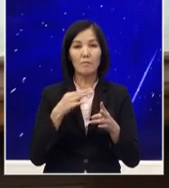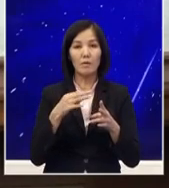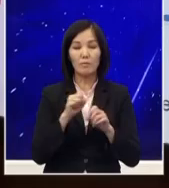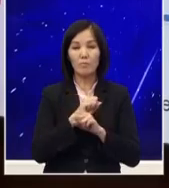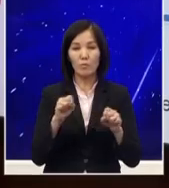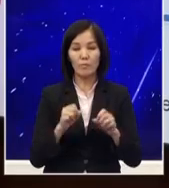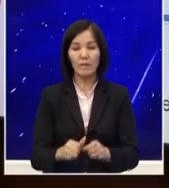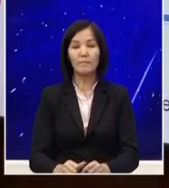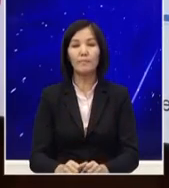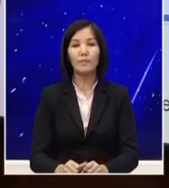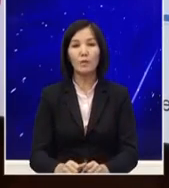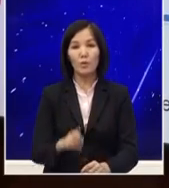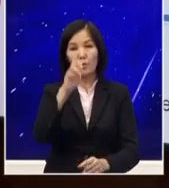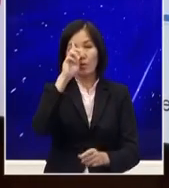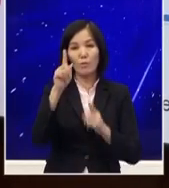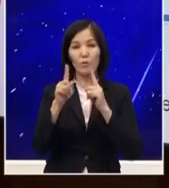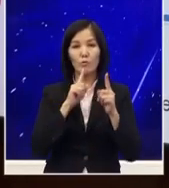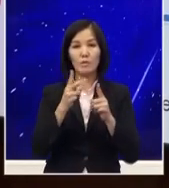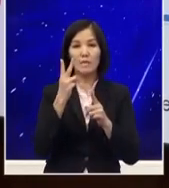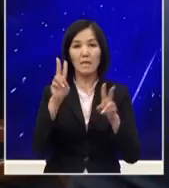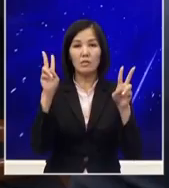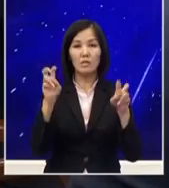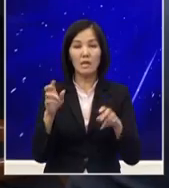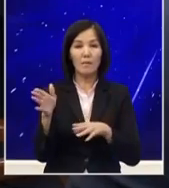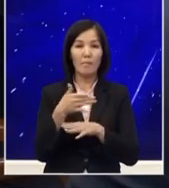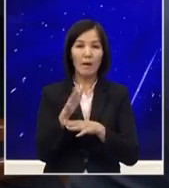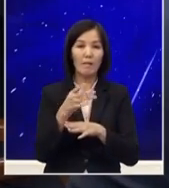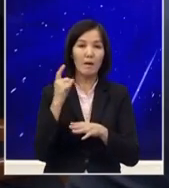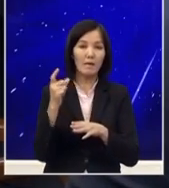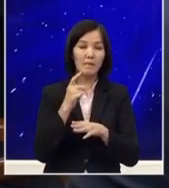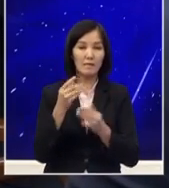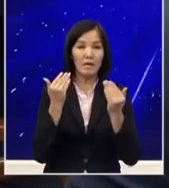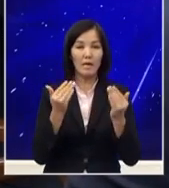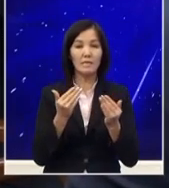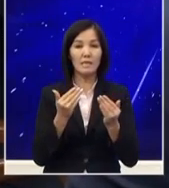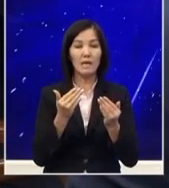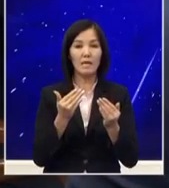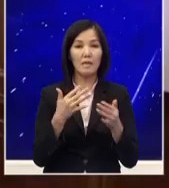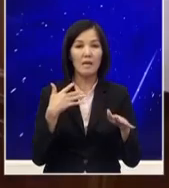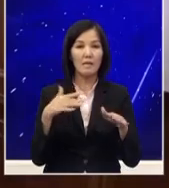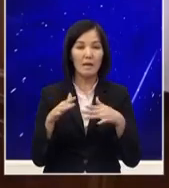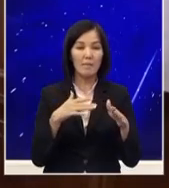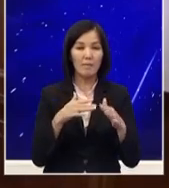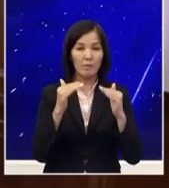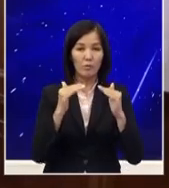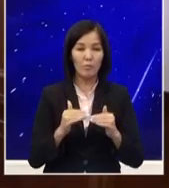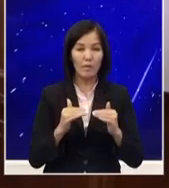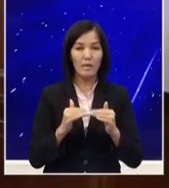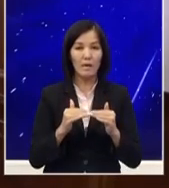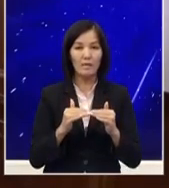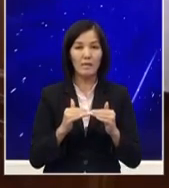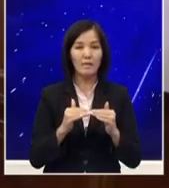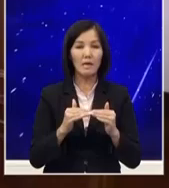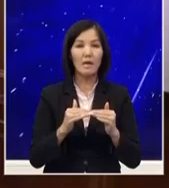қарамаңыздар. Үкімет отырысында көтерілген екінші мәселе балық шаруашылығы болды. Елімізде бұл сала жұмысы кенжелеп тұр. Экология, геология және